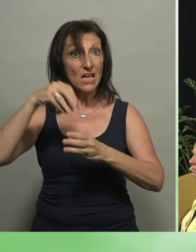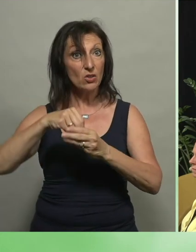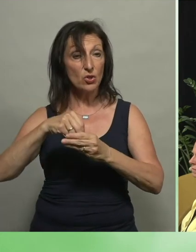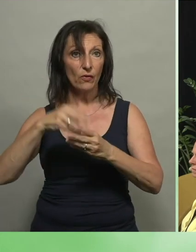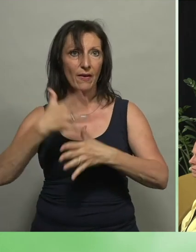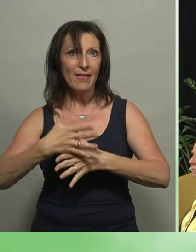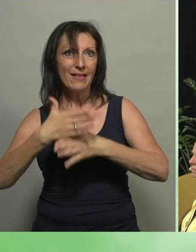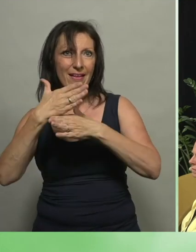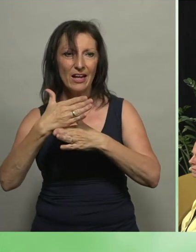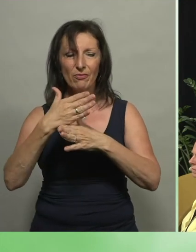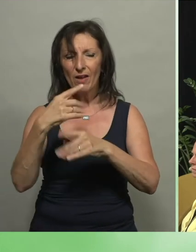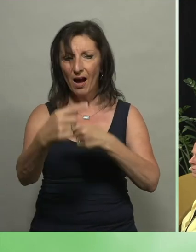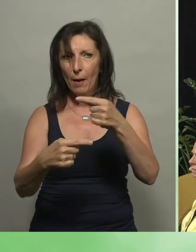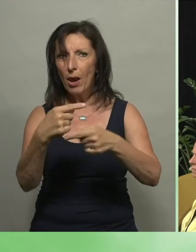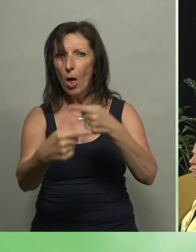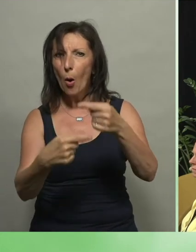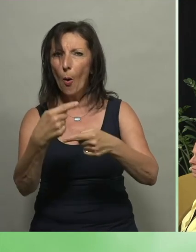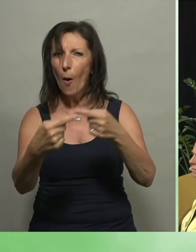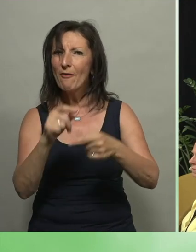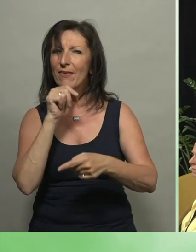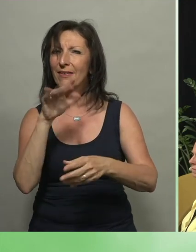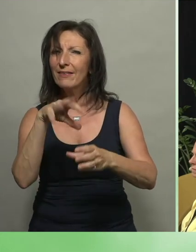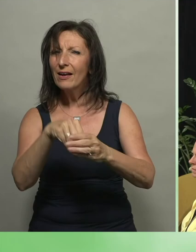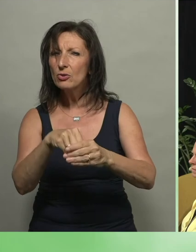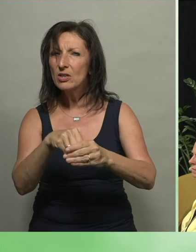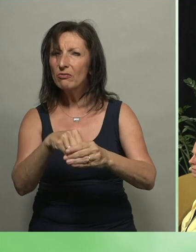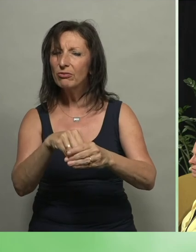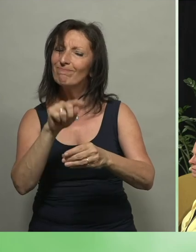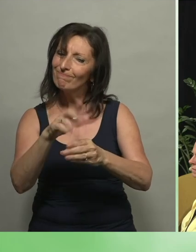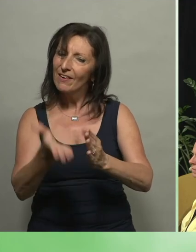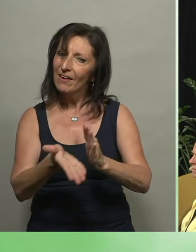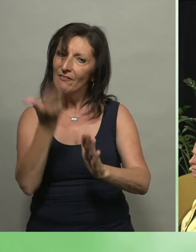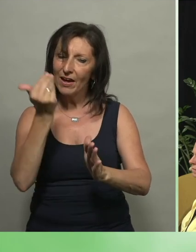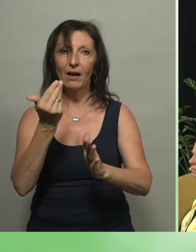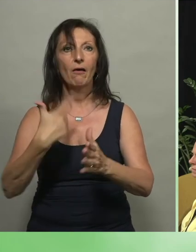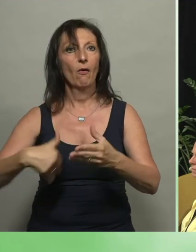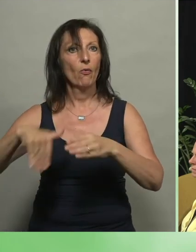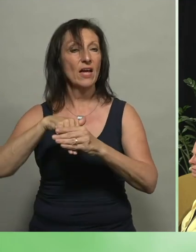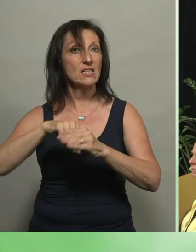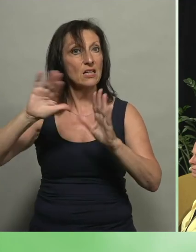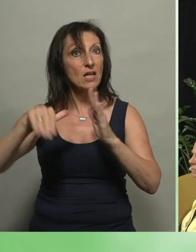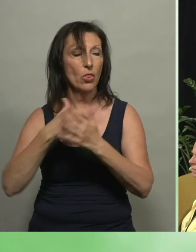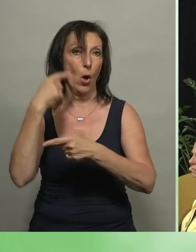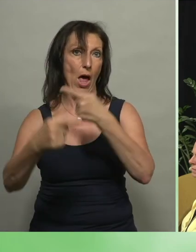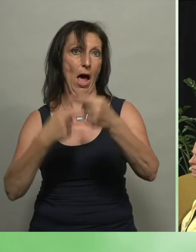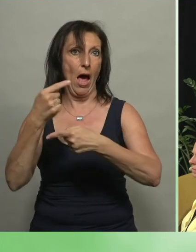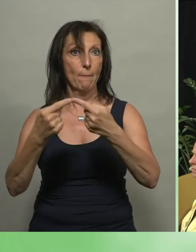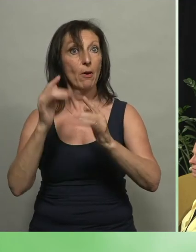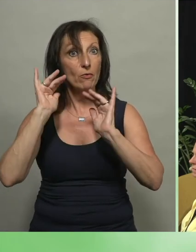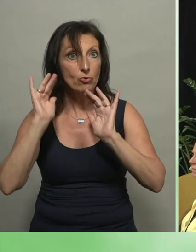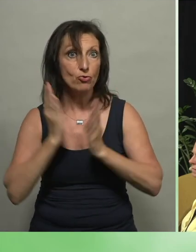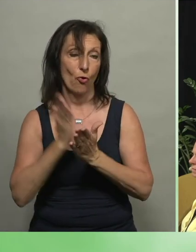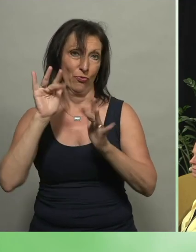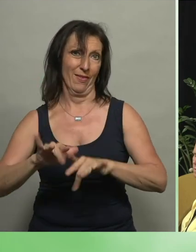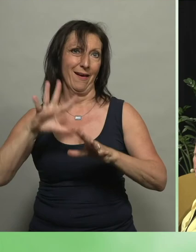inklusive Prozesse zu hinterfragen und sie neu aufzusetzen, dadurch Abläufe und die Ergebnisse im Betrieb zu verbessern.